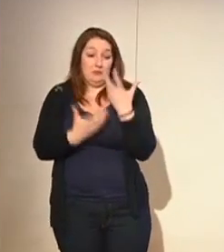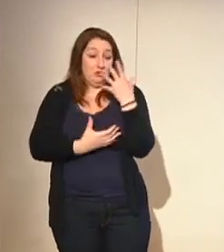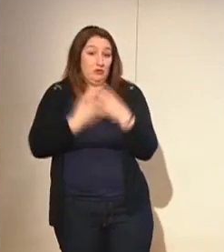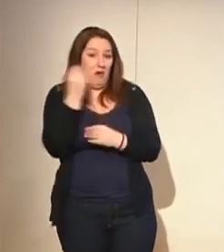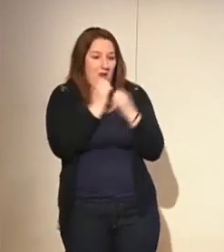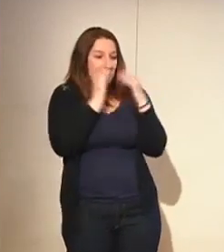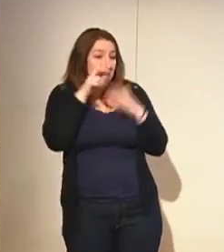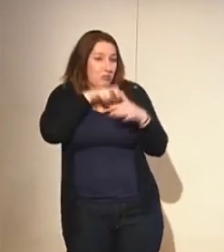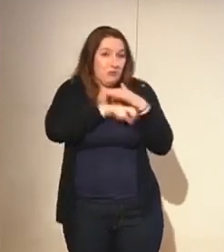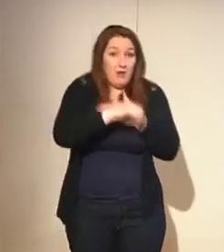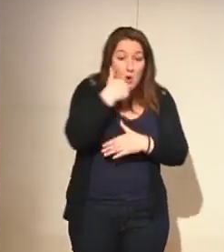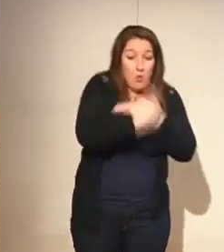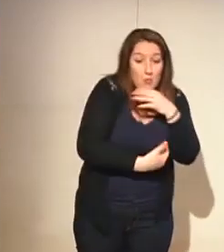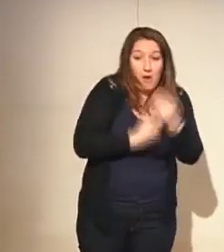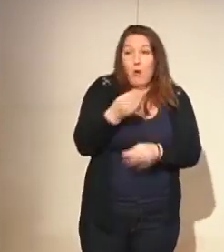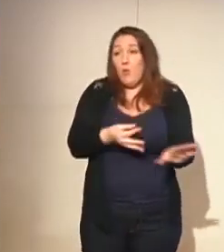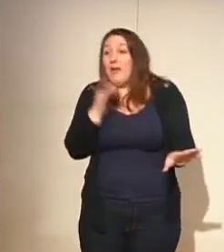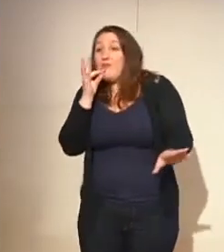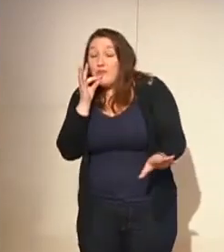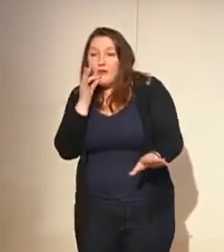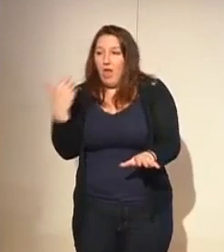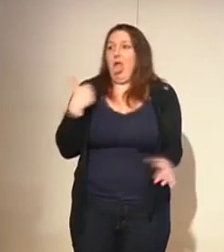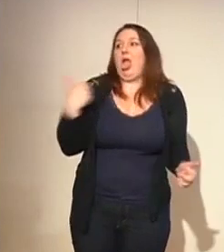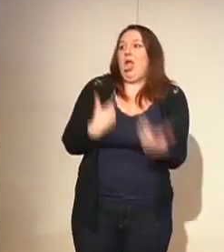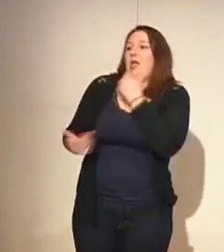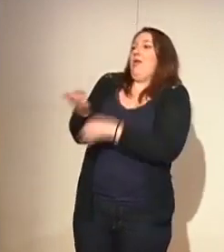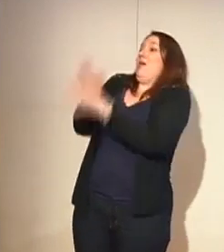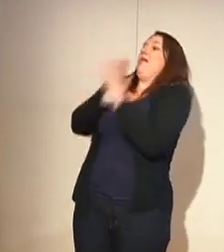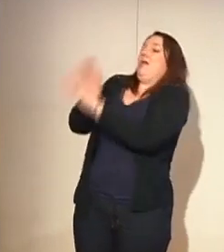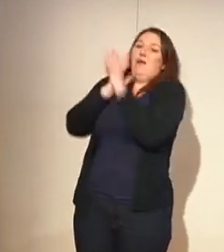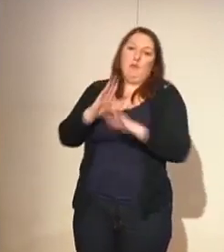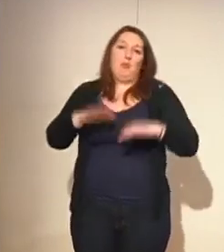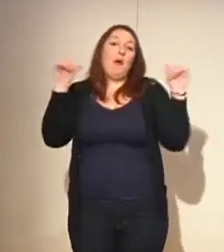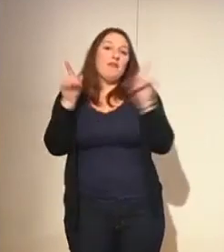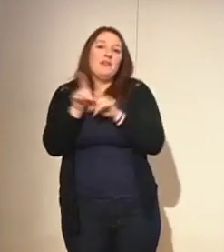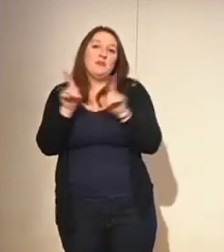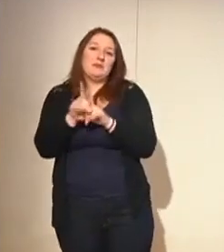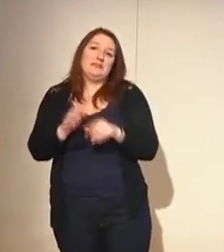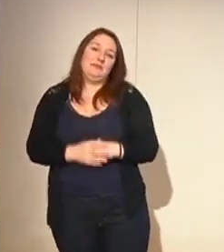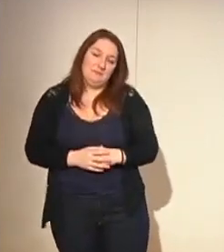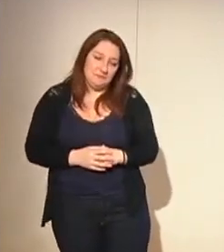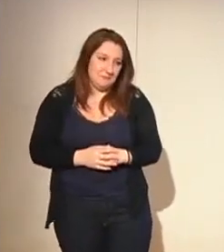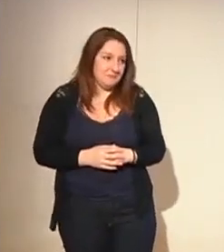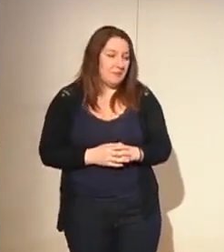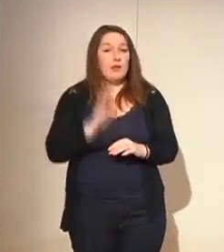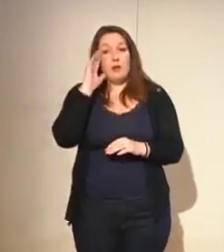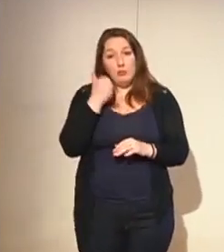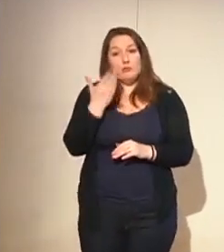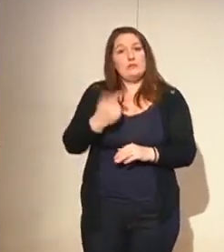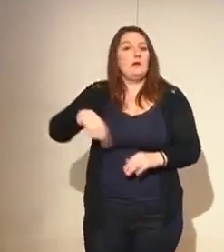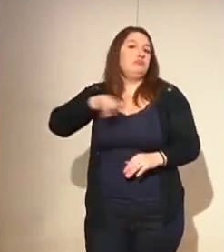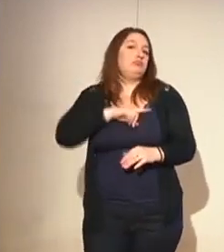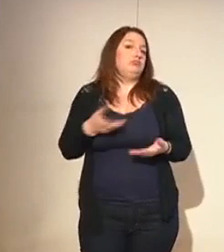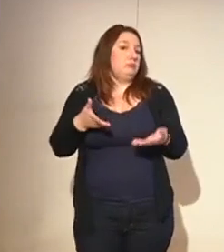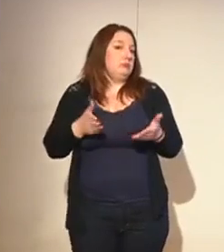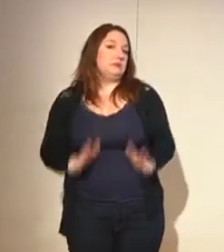ou aller dans un café euh par des sollicitations multiples pressentes sur le quartier euh c'est donc pour cela que